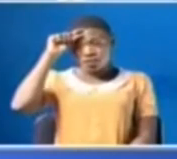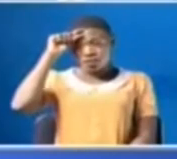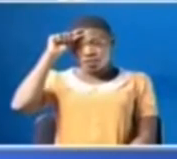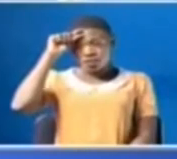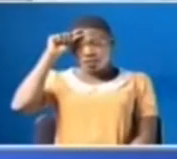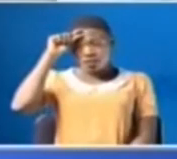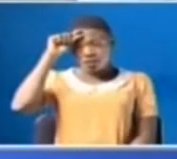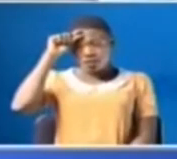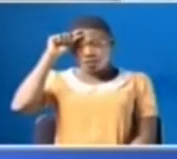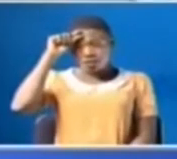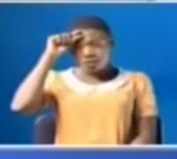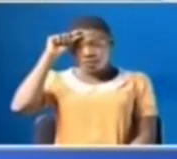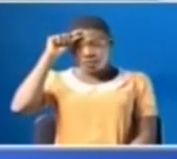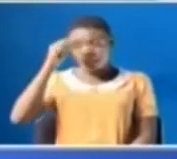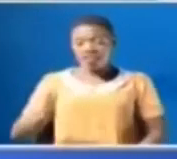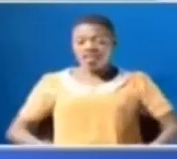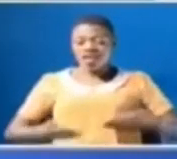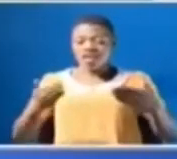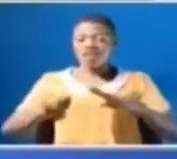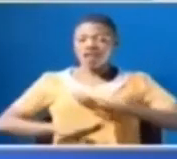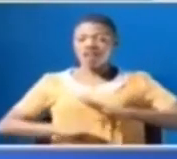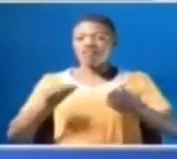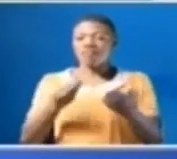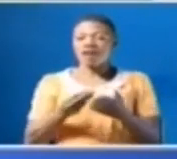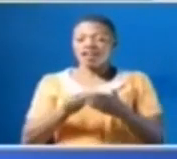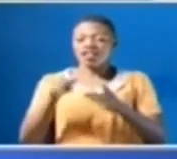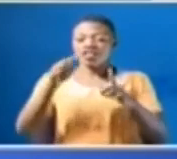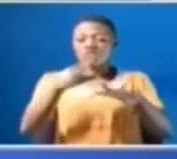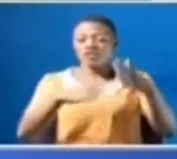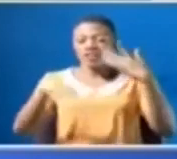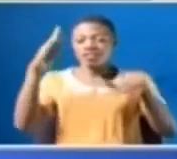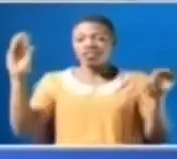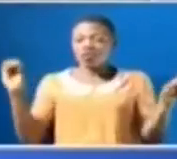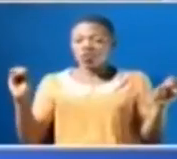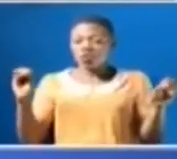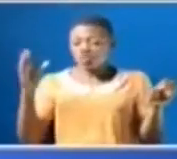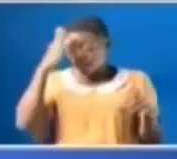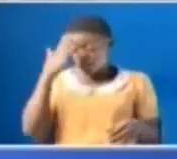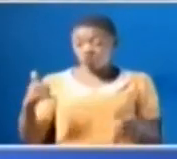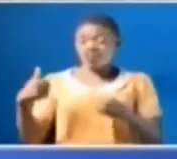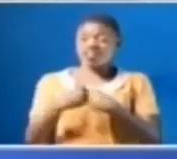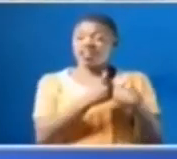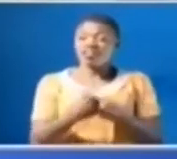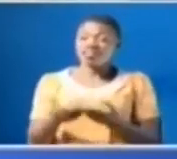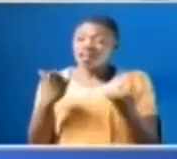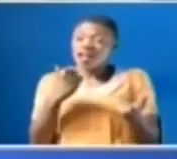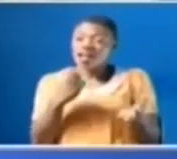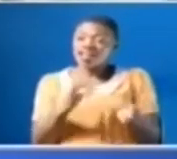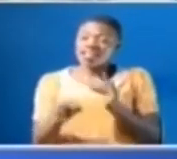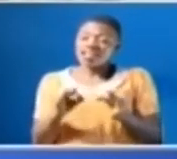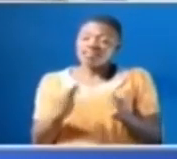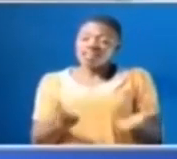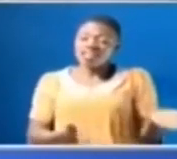haipeani senti ambazo zinatosha katika vyuo hivi. Ndio sababu kuna hii changamoto. Kama hakuna pesa ambayo umepewa, kama wewe msimamizi wa chuo